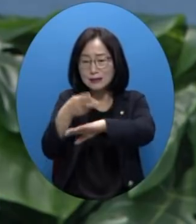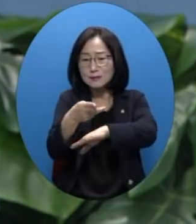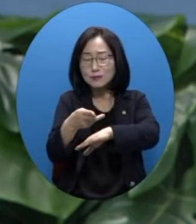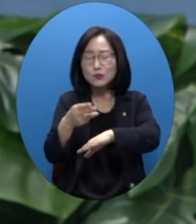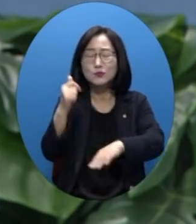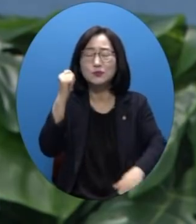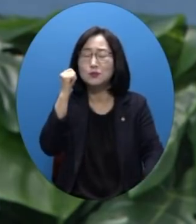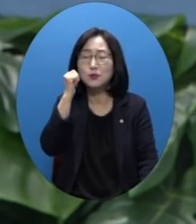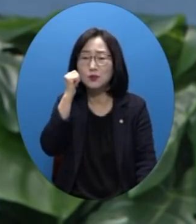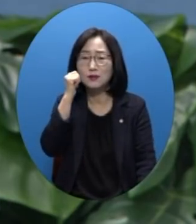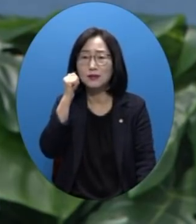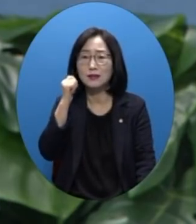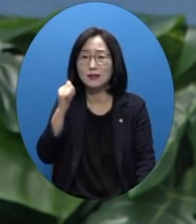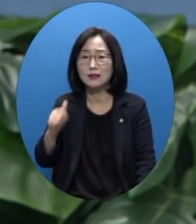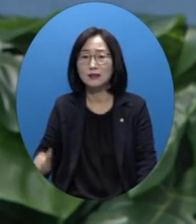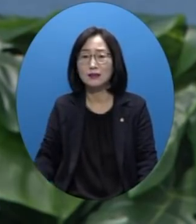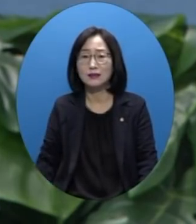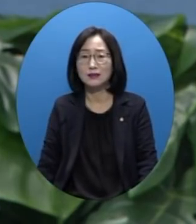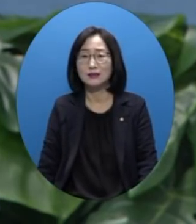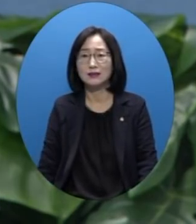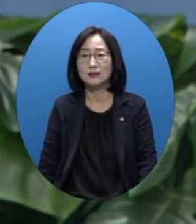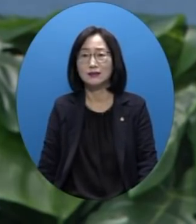거짓말하는 더러운 습관의 옷을 입고 있습니다.